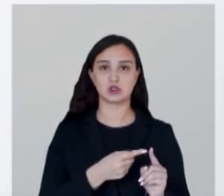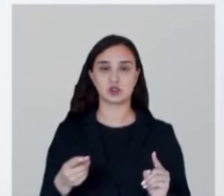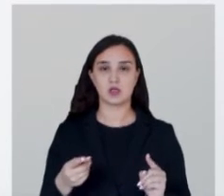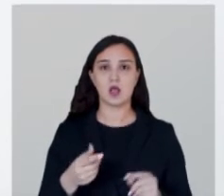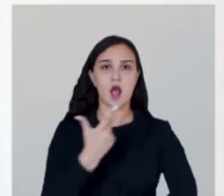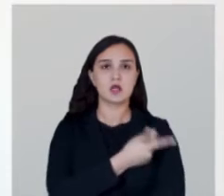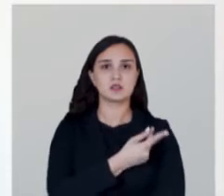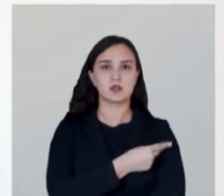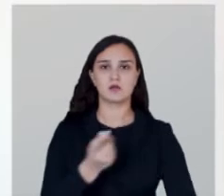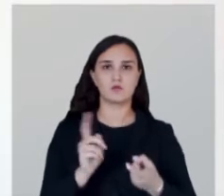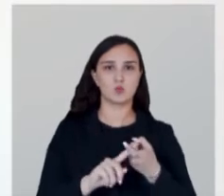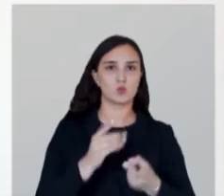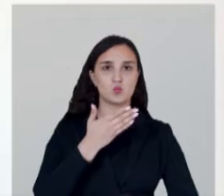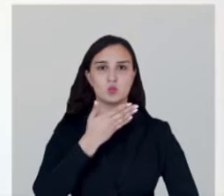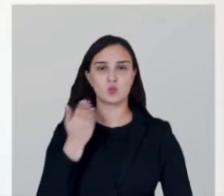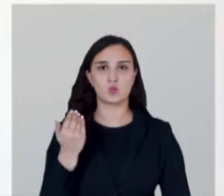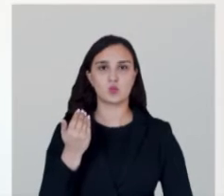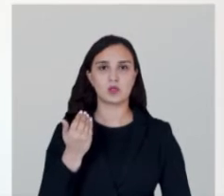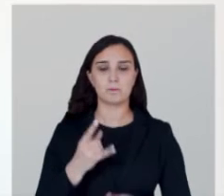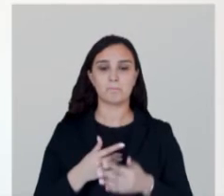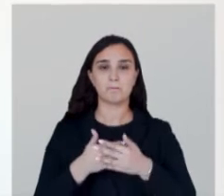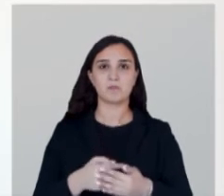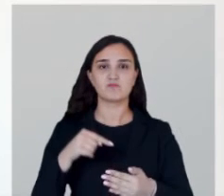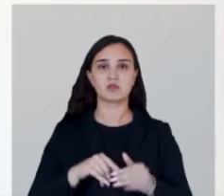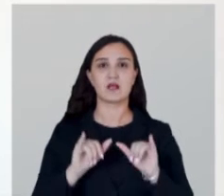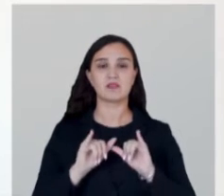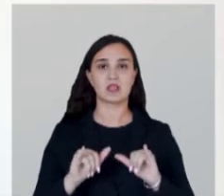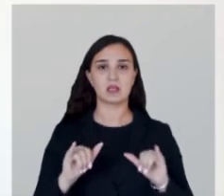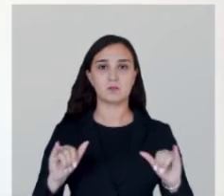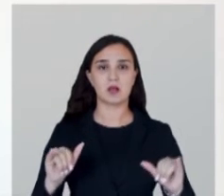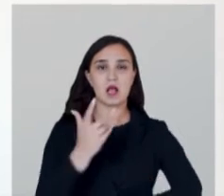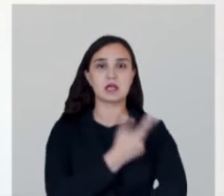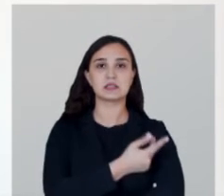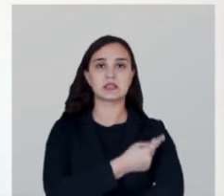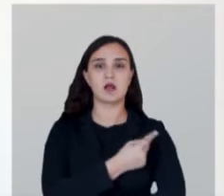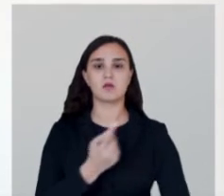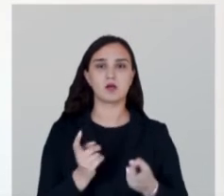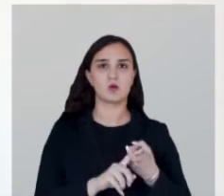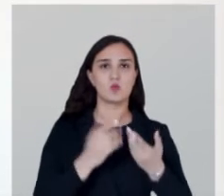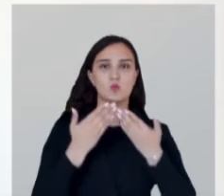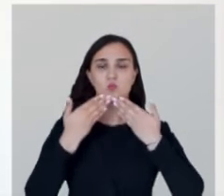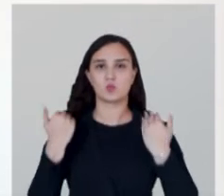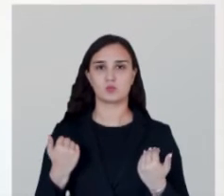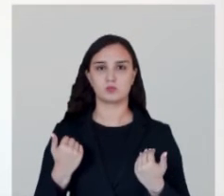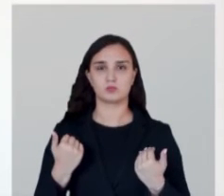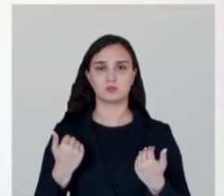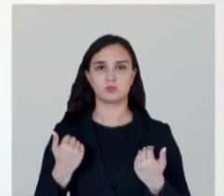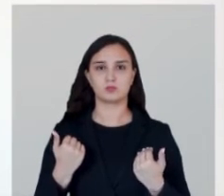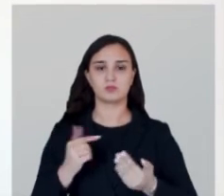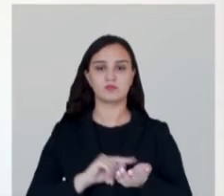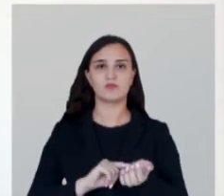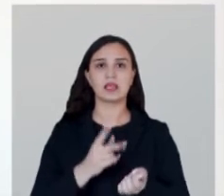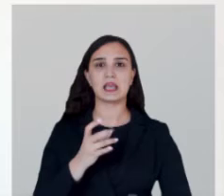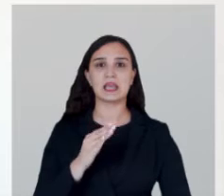պատվաստումից հետո 10-14 օրվա ընթացքում։ Պատվաստումը ճնշում չի գործադրում պտղի զարգացման վրա, ինչպես նաև